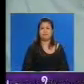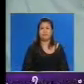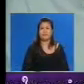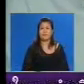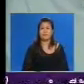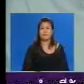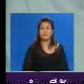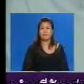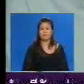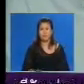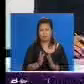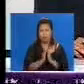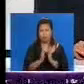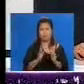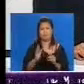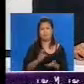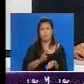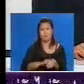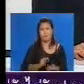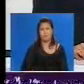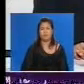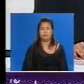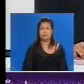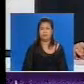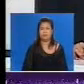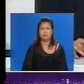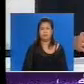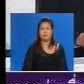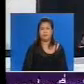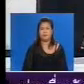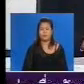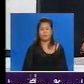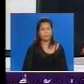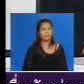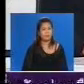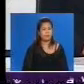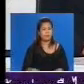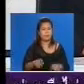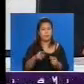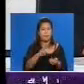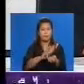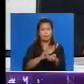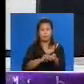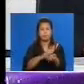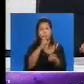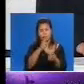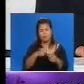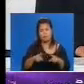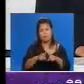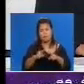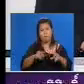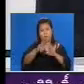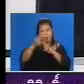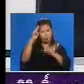นหมค่ ขอบคุสำหบวัี้ค่ะขบุณครัคุณ ในแทยประเศิดเอ้อว่รากุ ค่ะค่ะ้